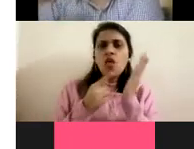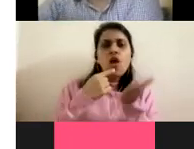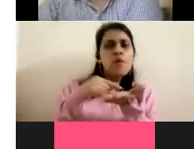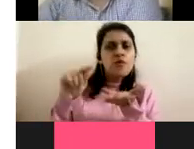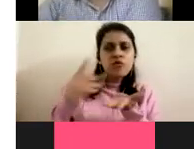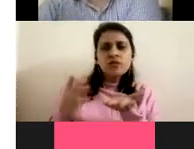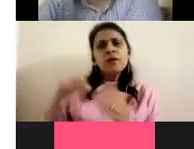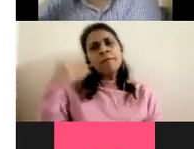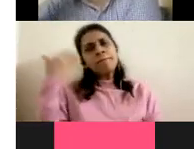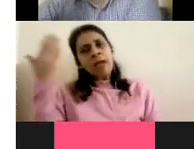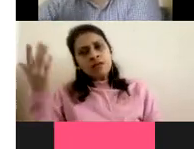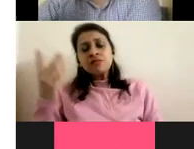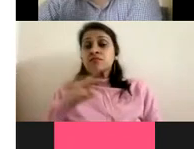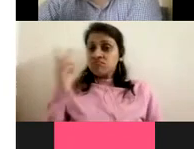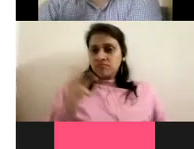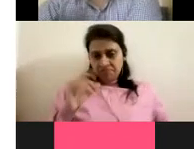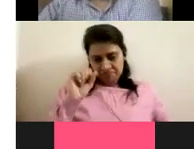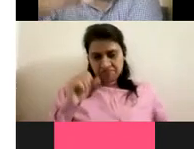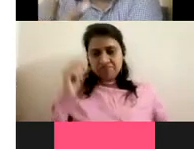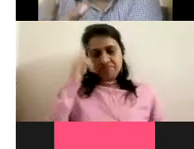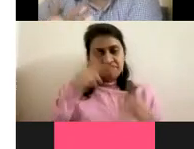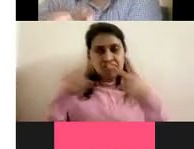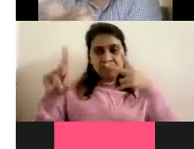रुकते हैं बाद में करते हैं, इस तरह के भी सोच जा सकती है।